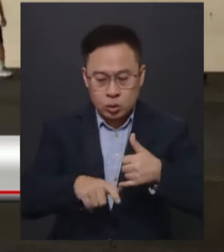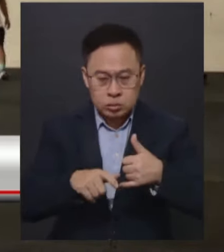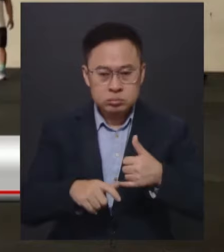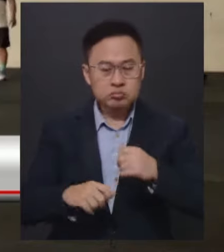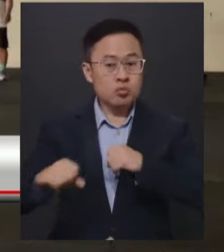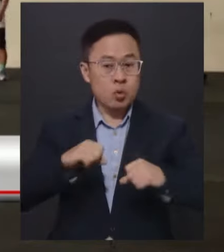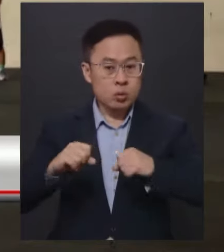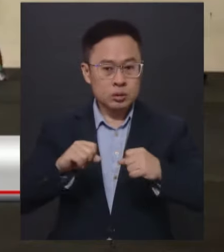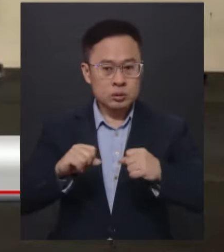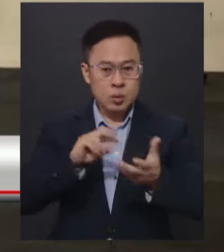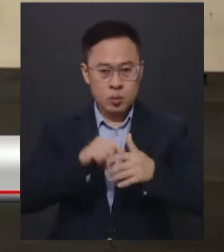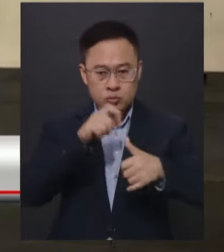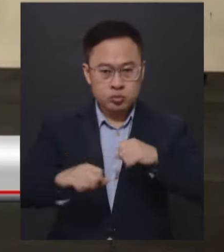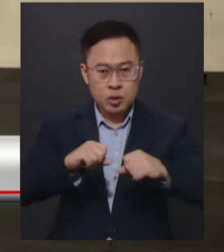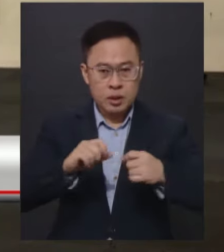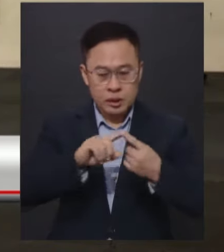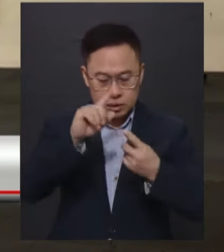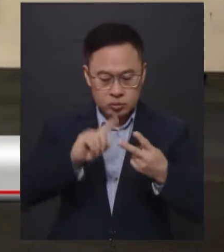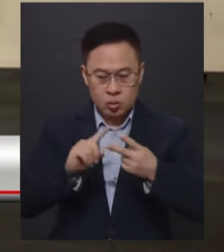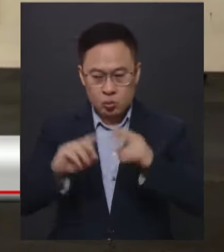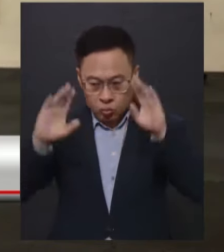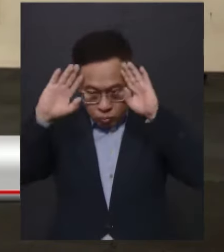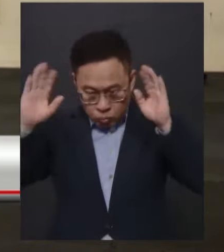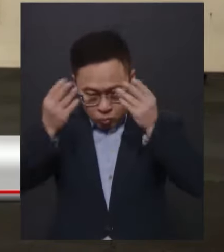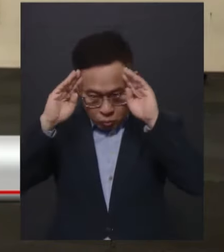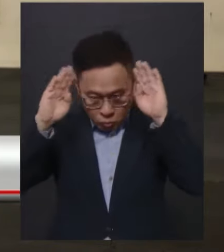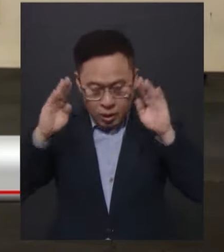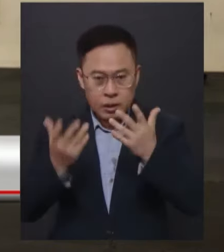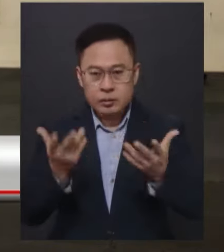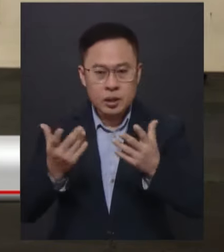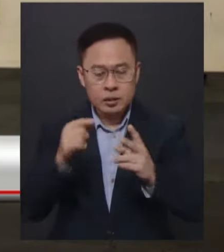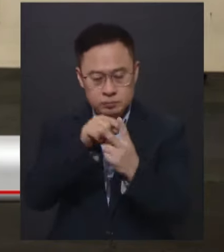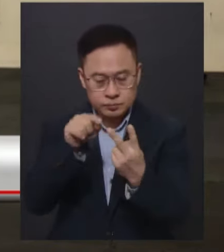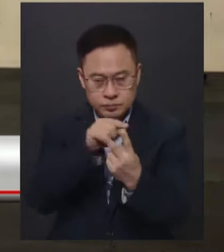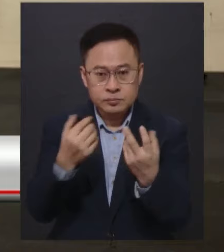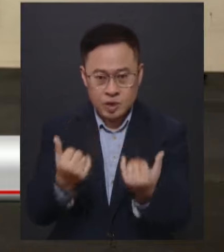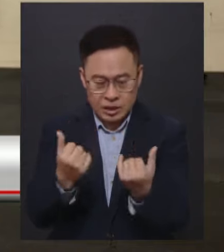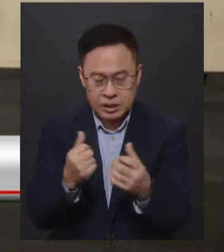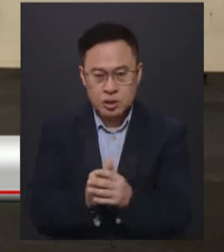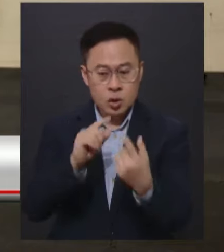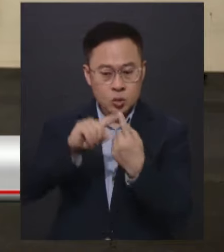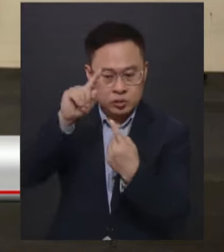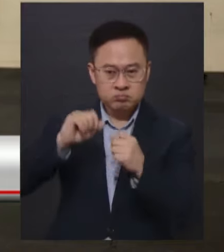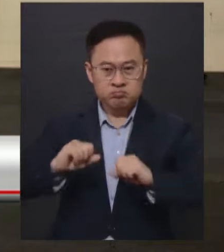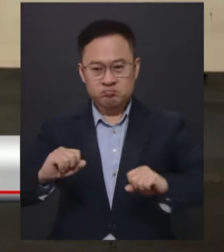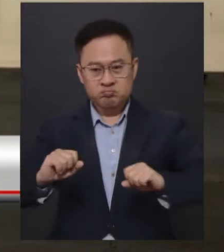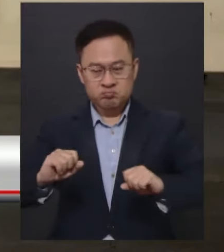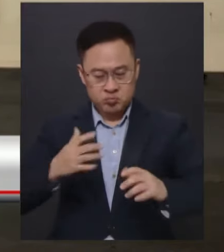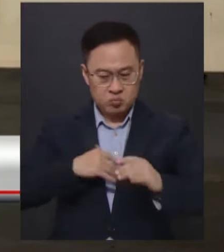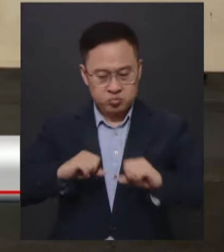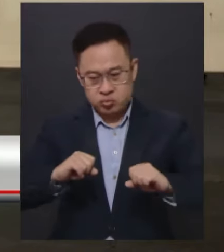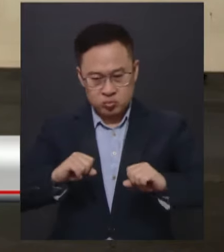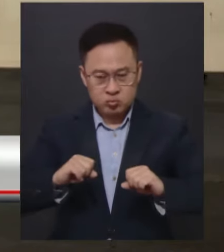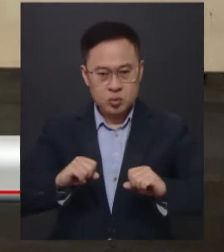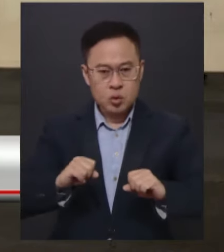ม่รู้รักพี่เสียดายน้องครับเราต้องดูเทรนนิ่งแคมป์ประกอบไปด้